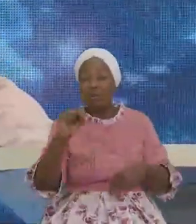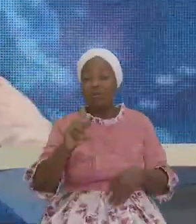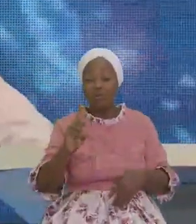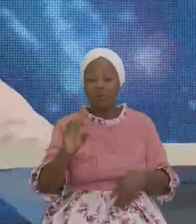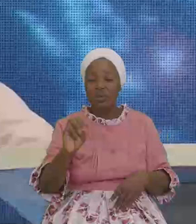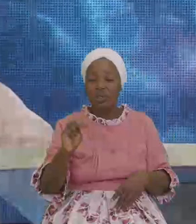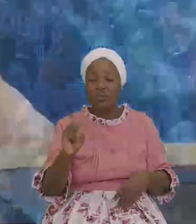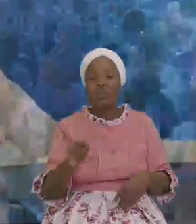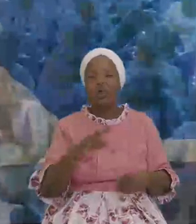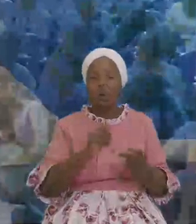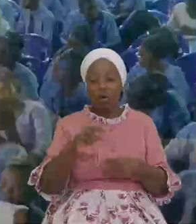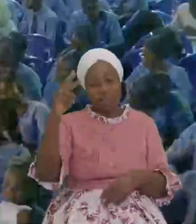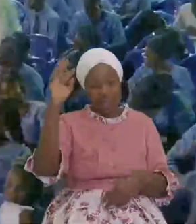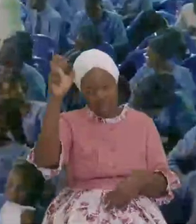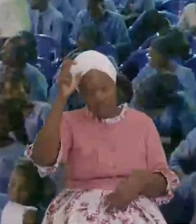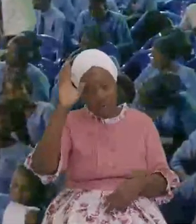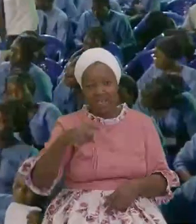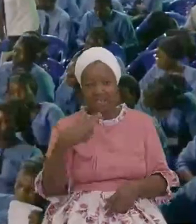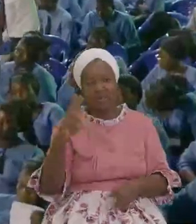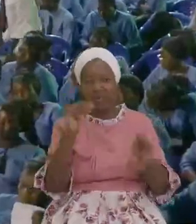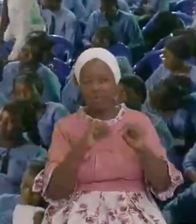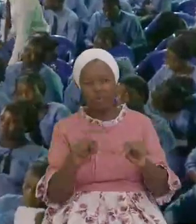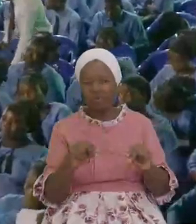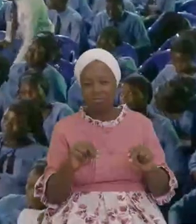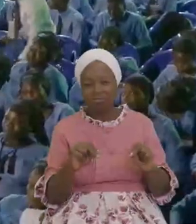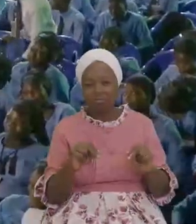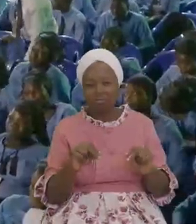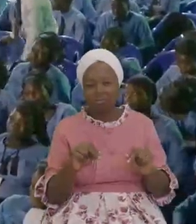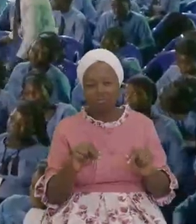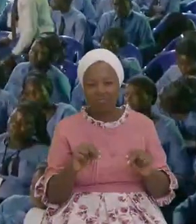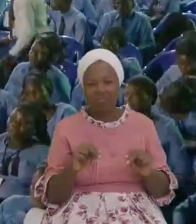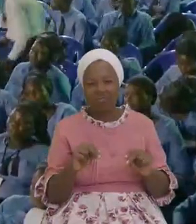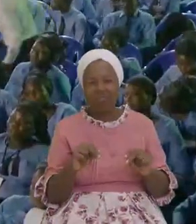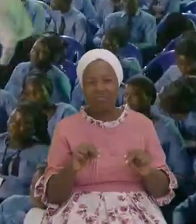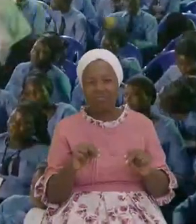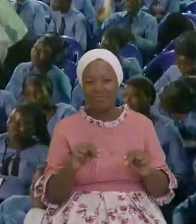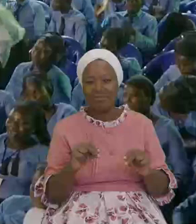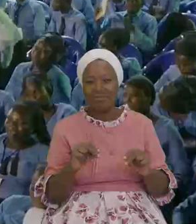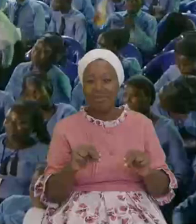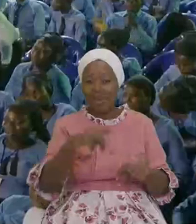Jésus-Christ dit oui dans ta vie, aucun démon, aucun diable ne peut dire non.